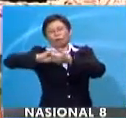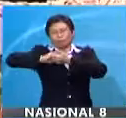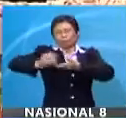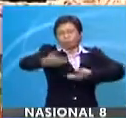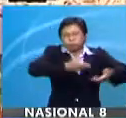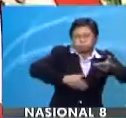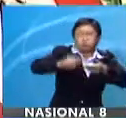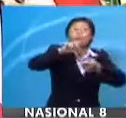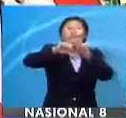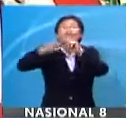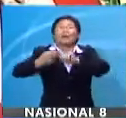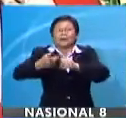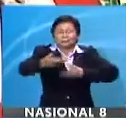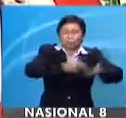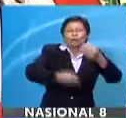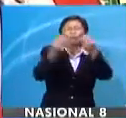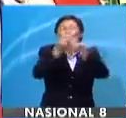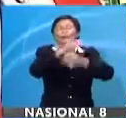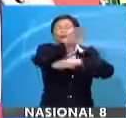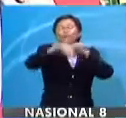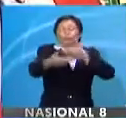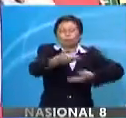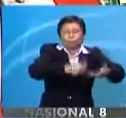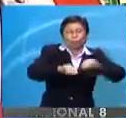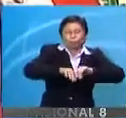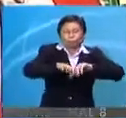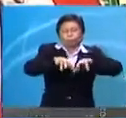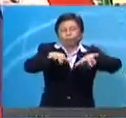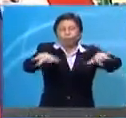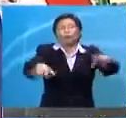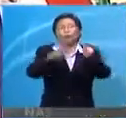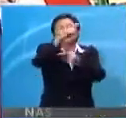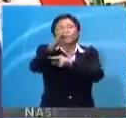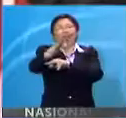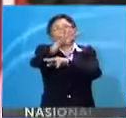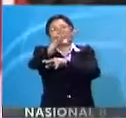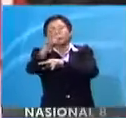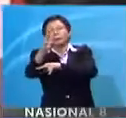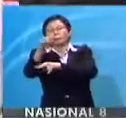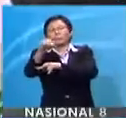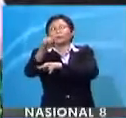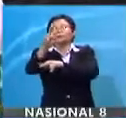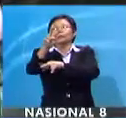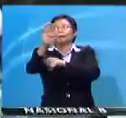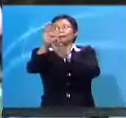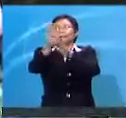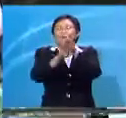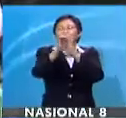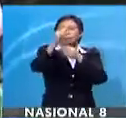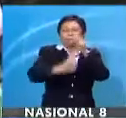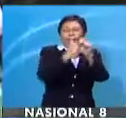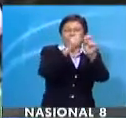kedua terbesar bagi ASEAN dengan jumlah keseluruhan dagangan berkembang kepada 246.2 bilion dolar